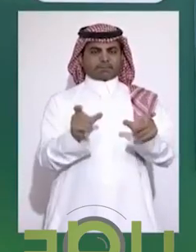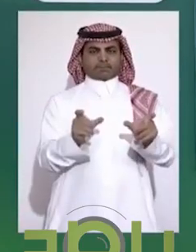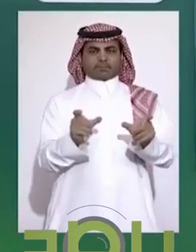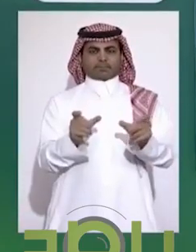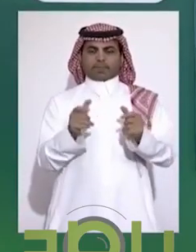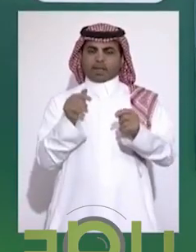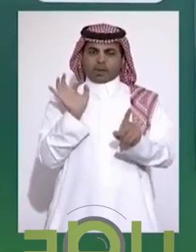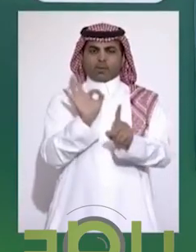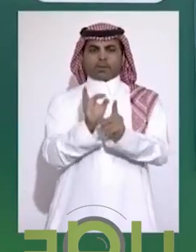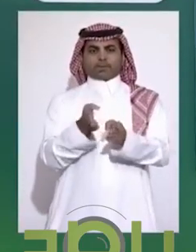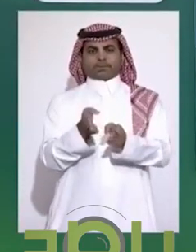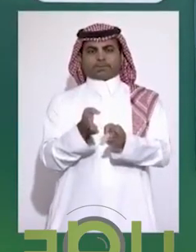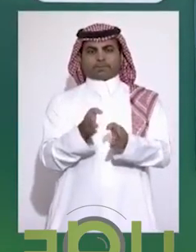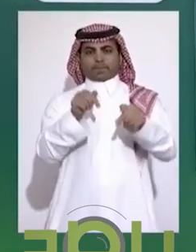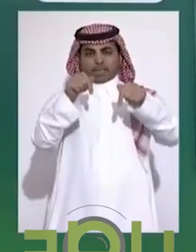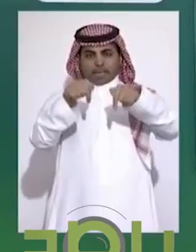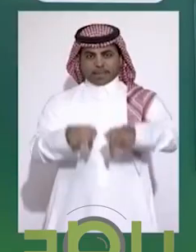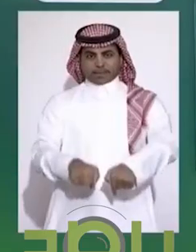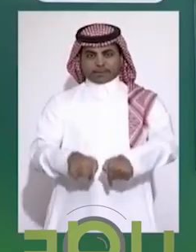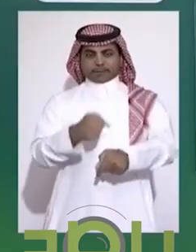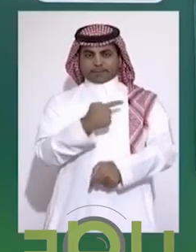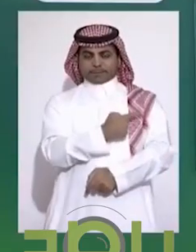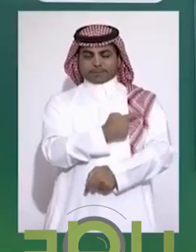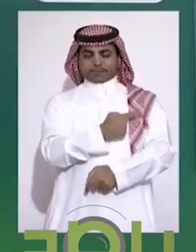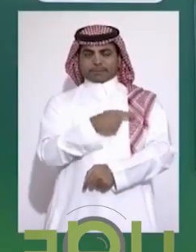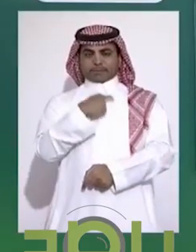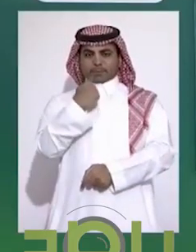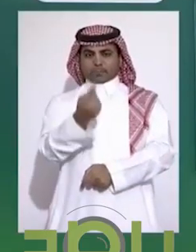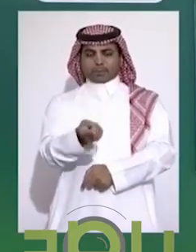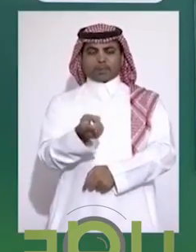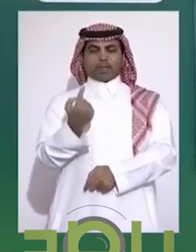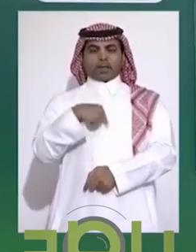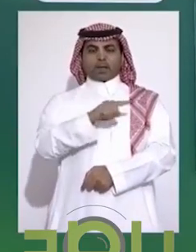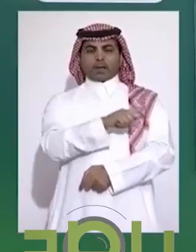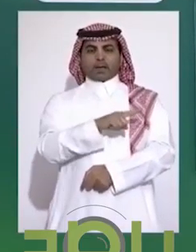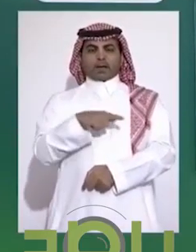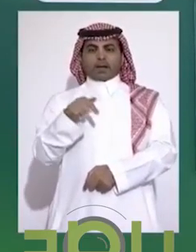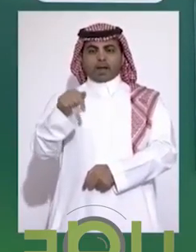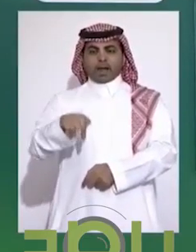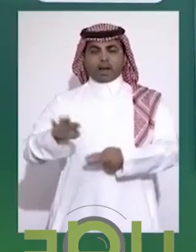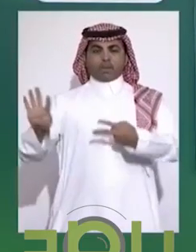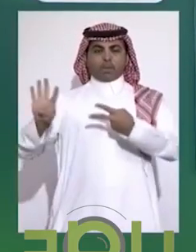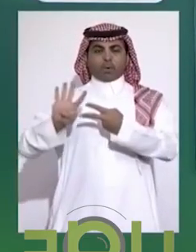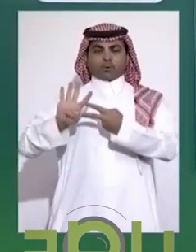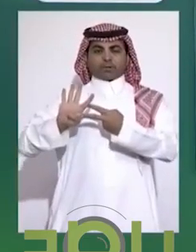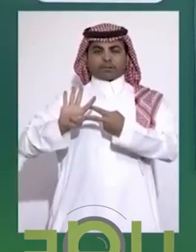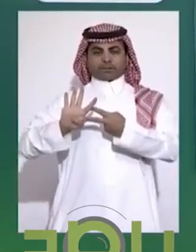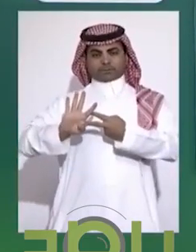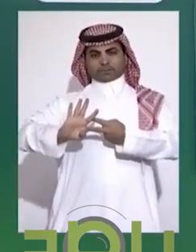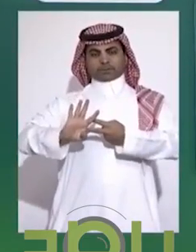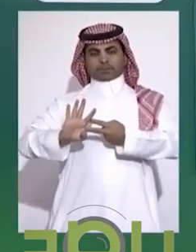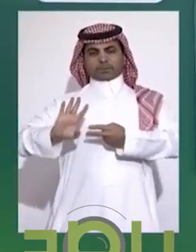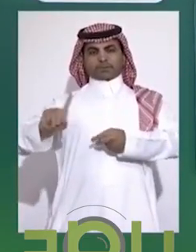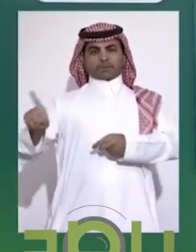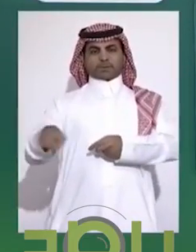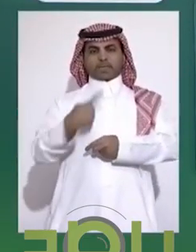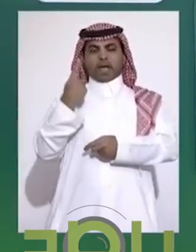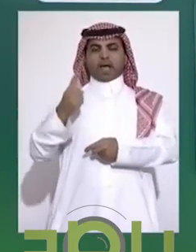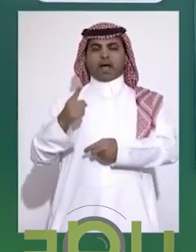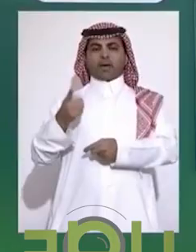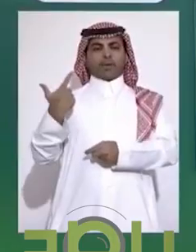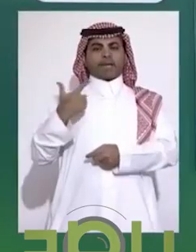يلي: أولا، يكون منع التجول على مدار 24 ساعة يوميا في محافظتي صامتة